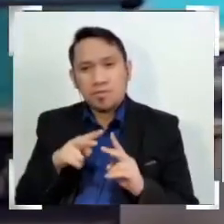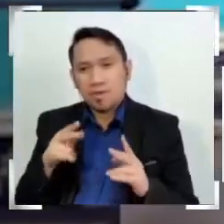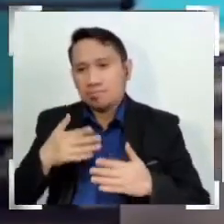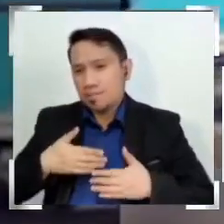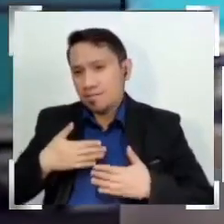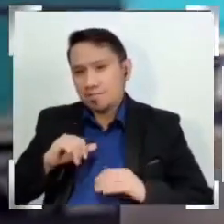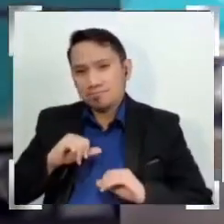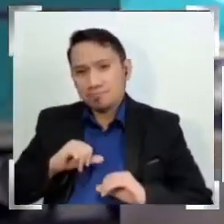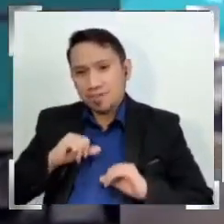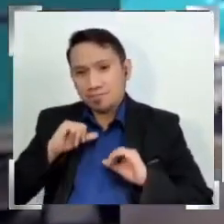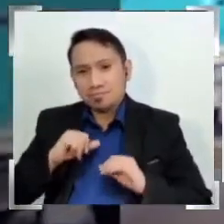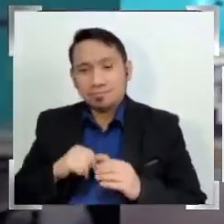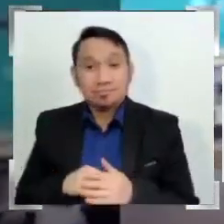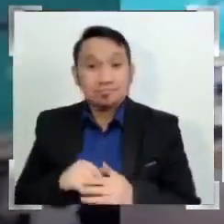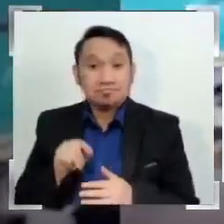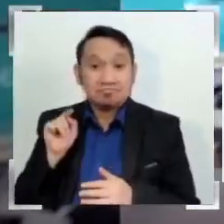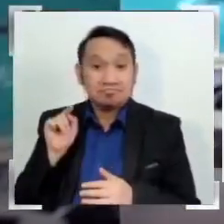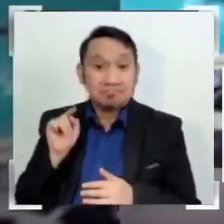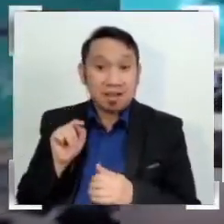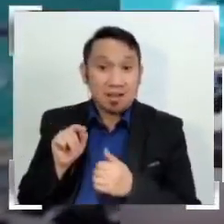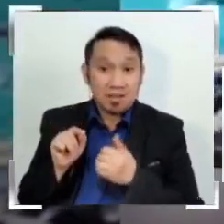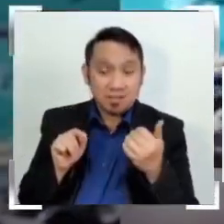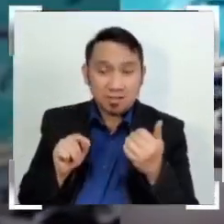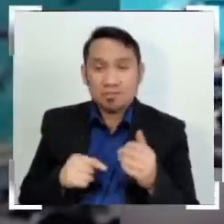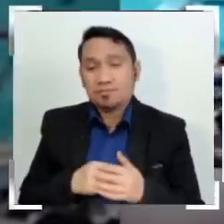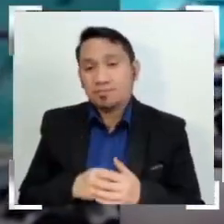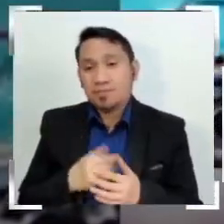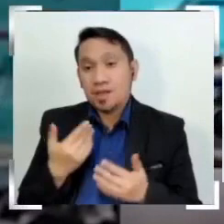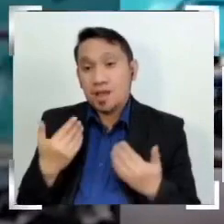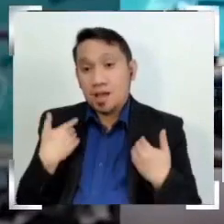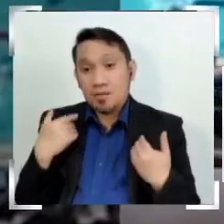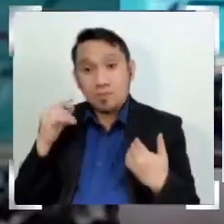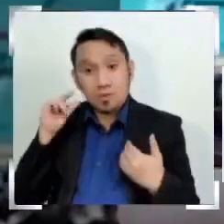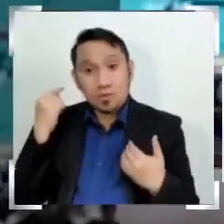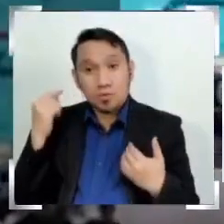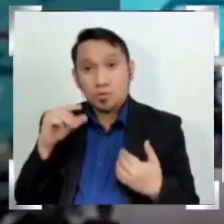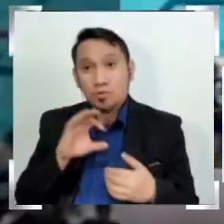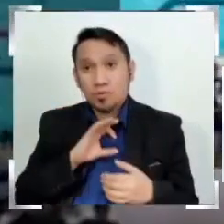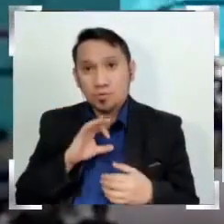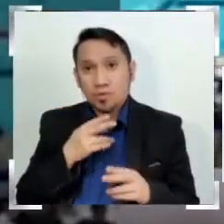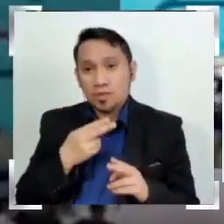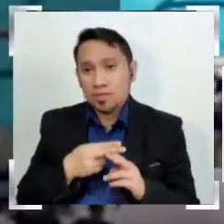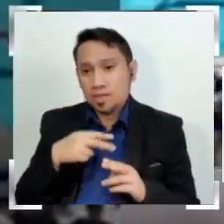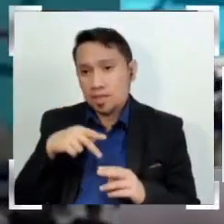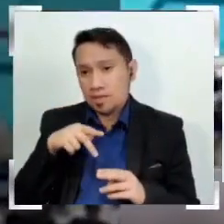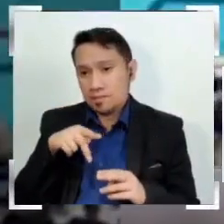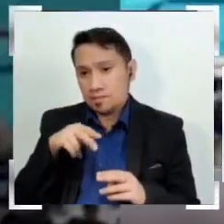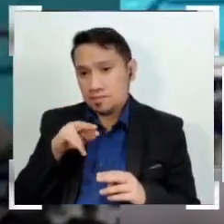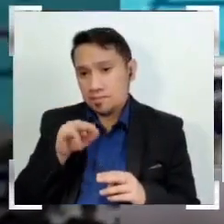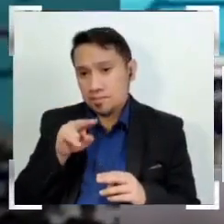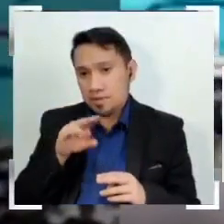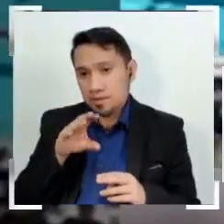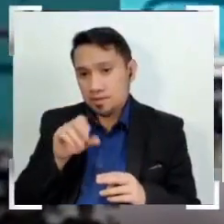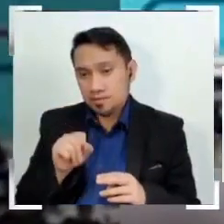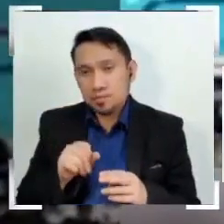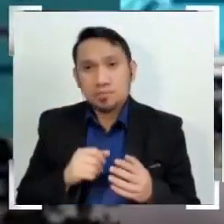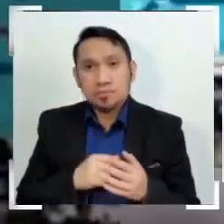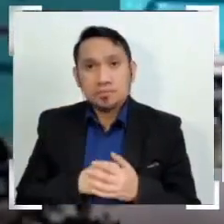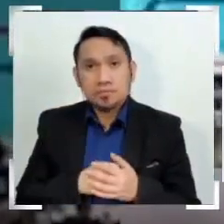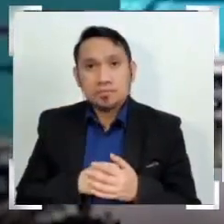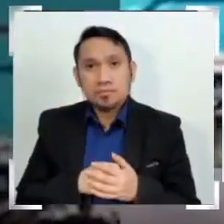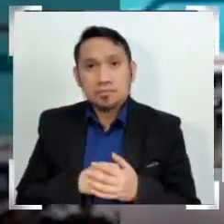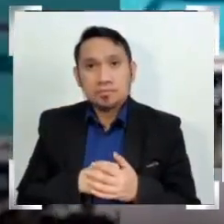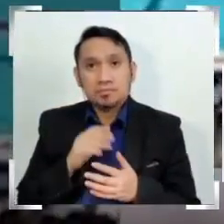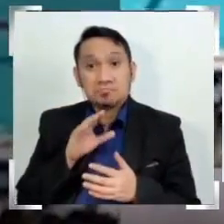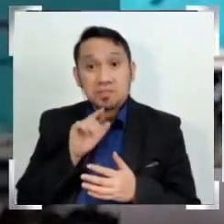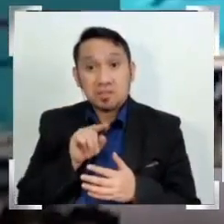kay Noel, naging gold medalist din sa 50-meter backstroke ang Pinay na si Princess Feliz Garcia. Ang Special Olympics World Games ay